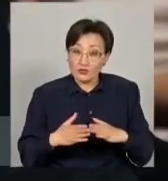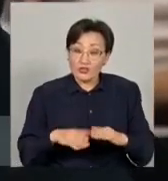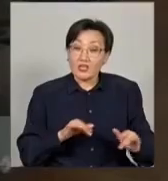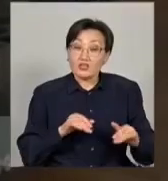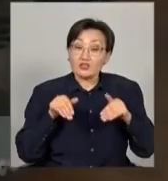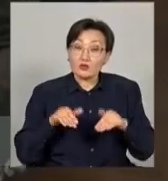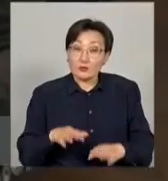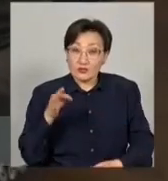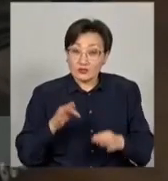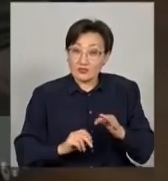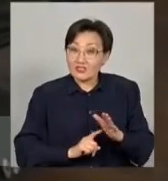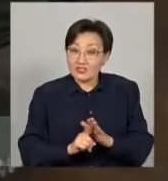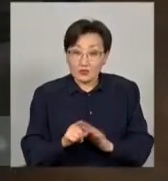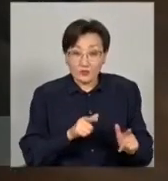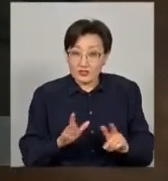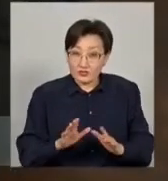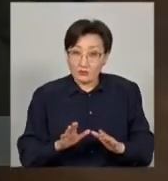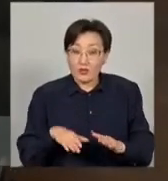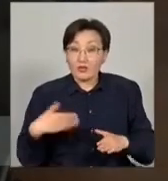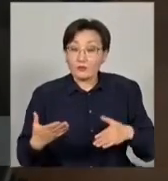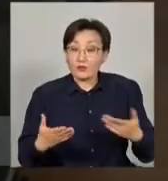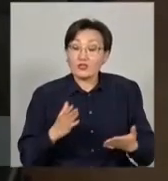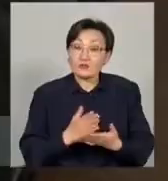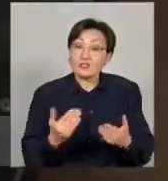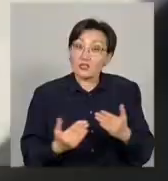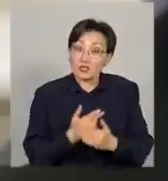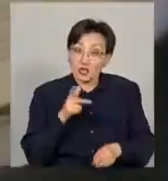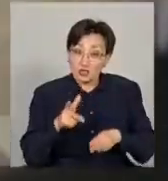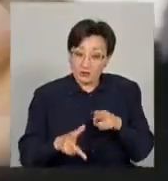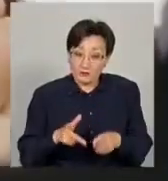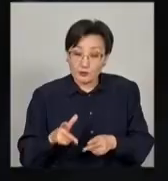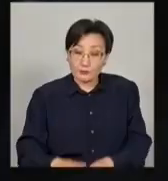решение суда пока не вступило в законную силу. Стороны имеют право обжаловать его.